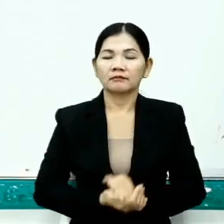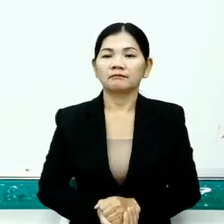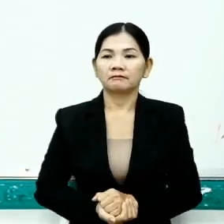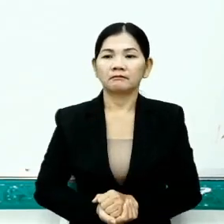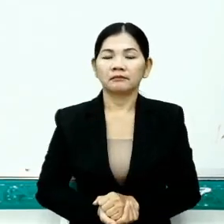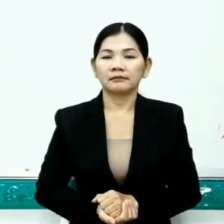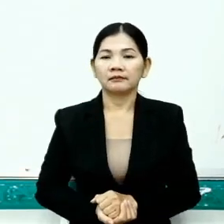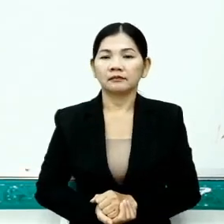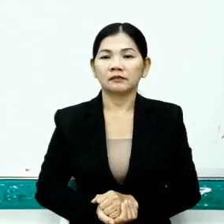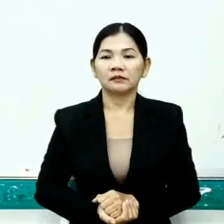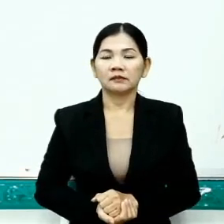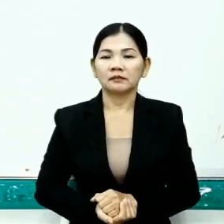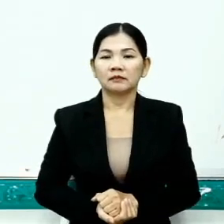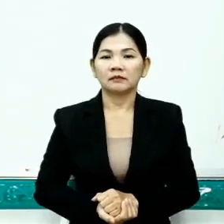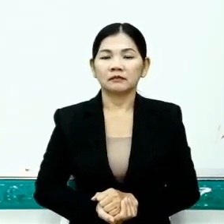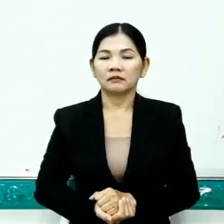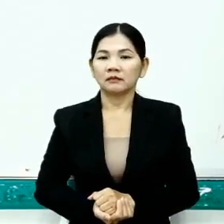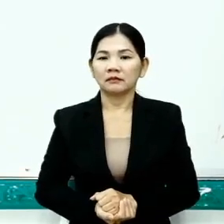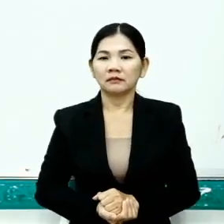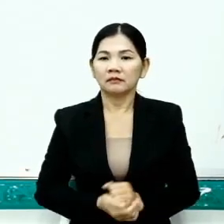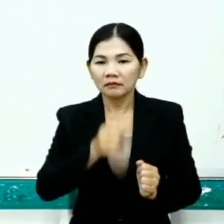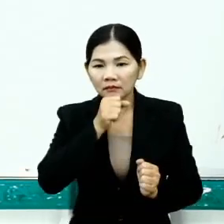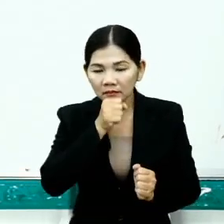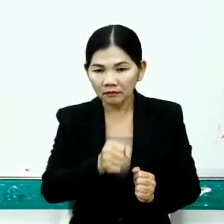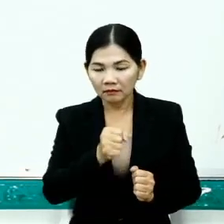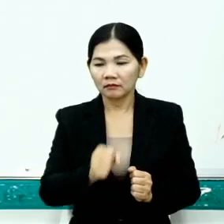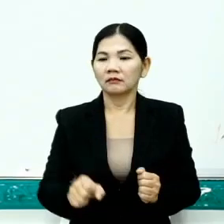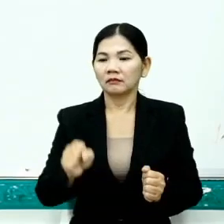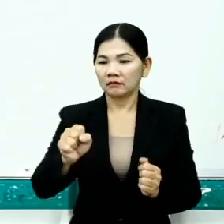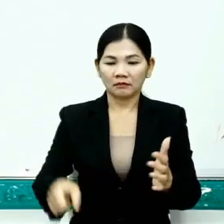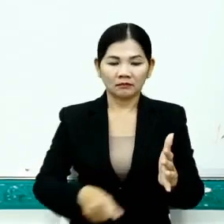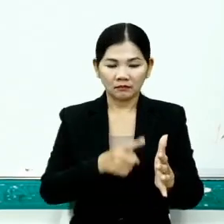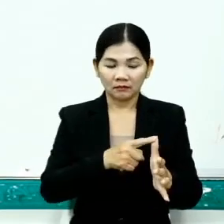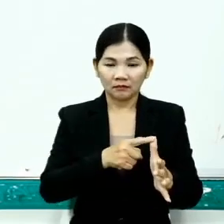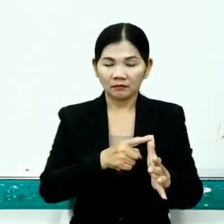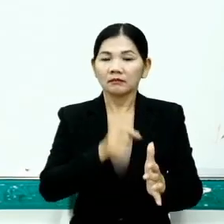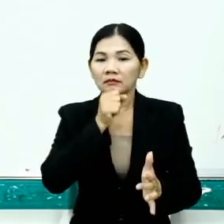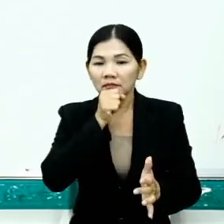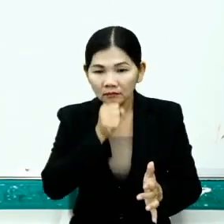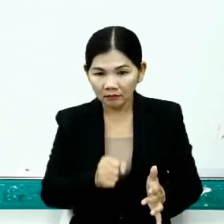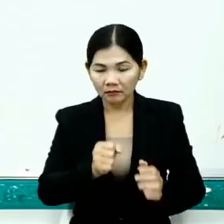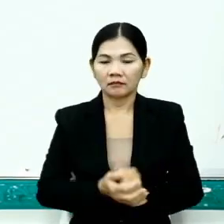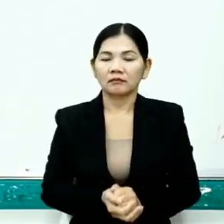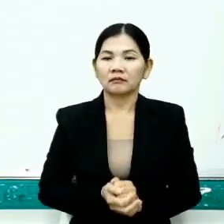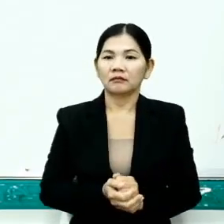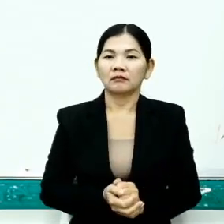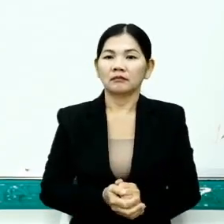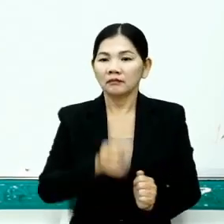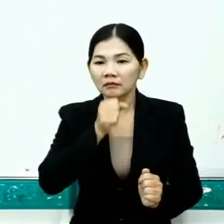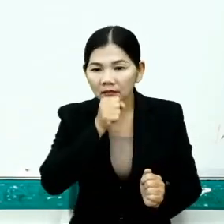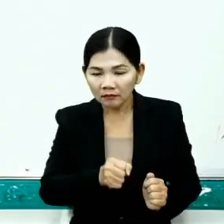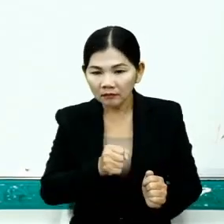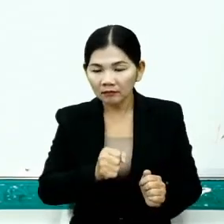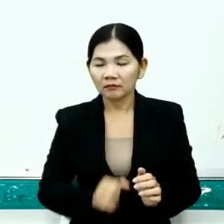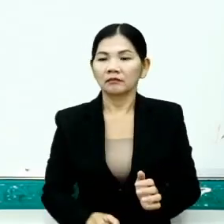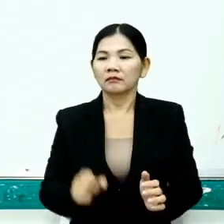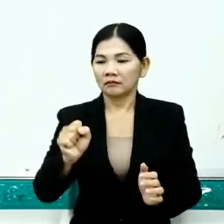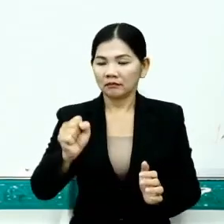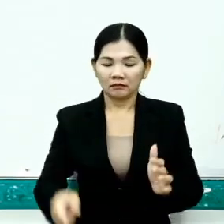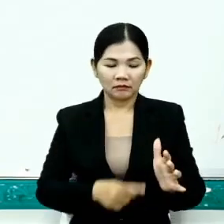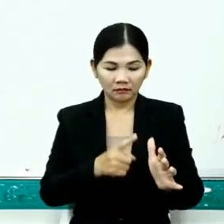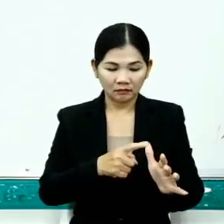sẵn. Tá, tó, à. Đồng thiệt ná. Tá,